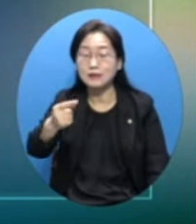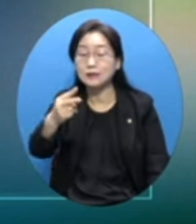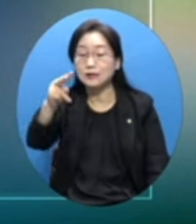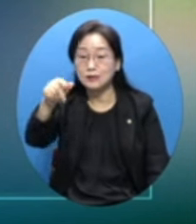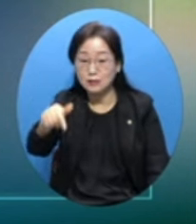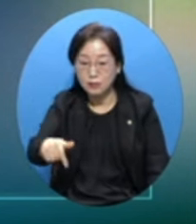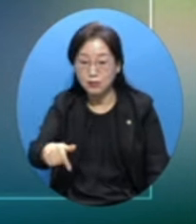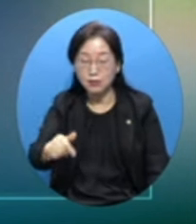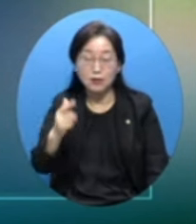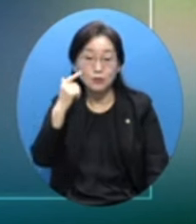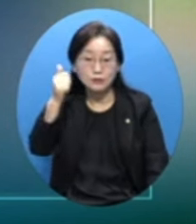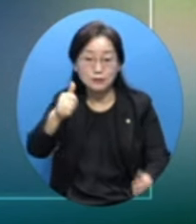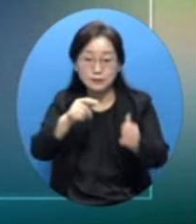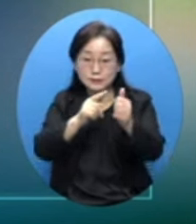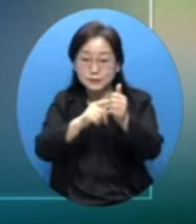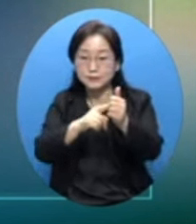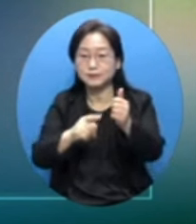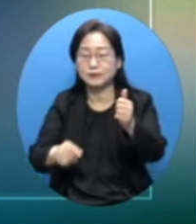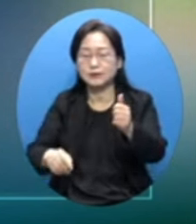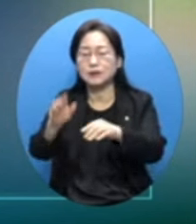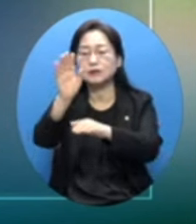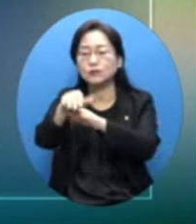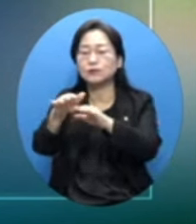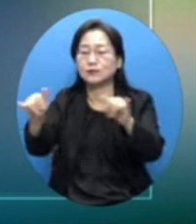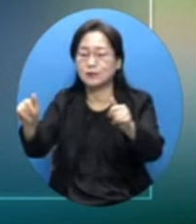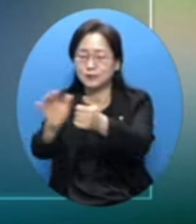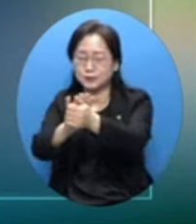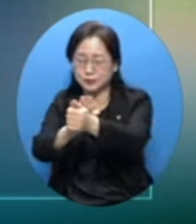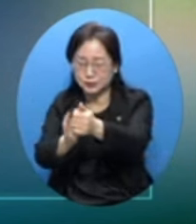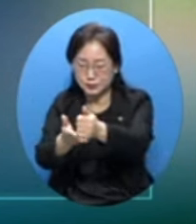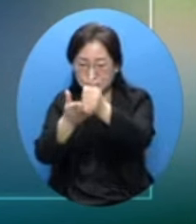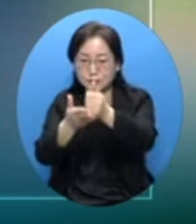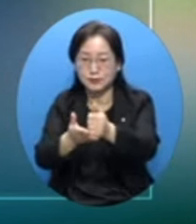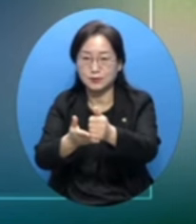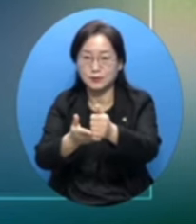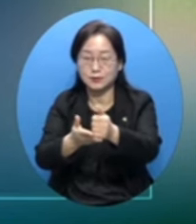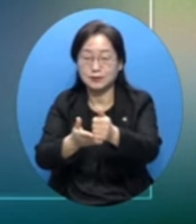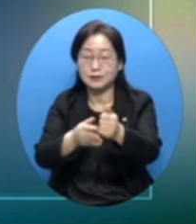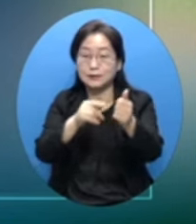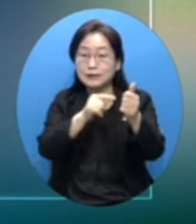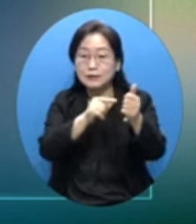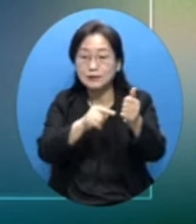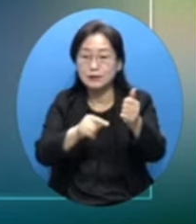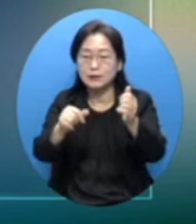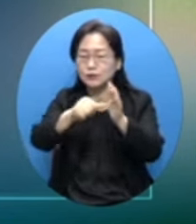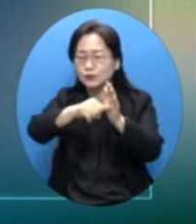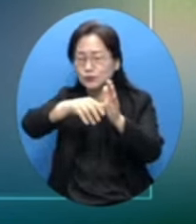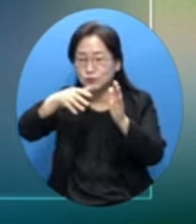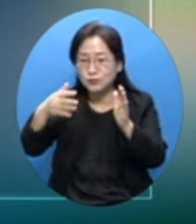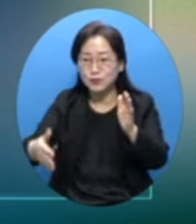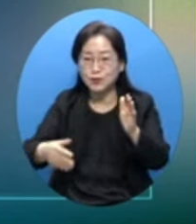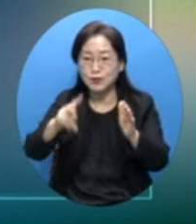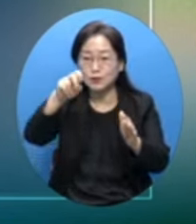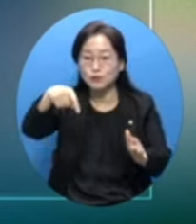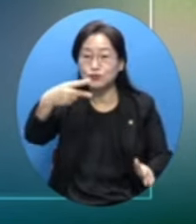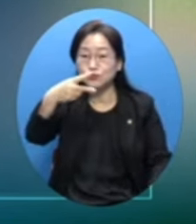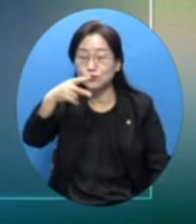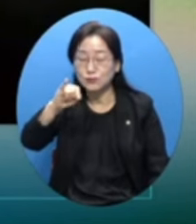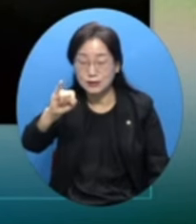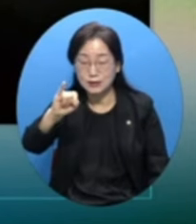신부님이 시골 사람들을 섬기셨습니다 대적 신부님은 그 유명한 무디 부흥사의